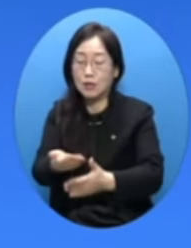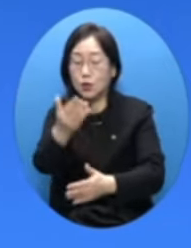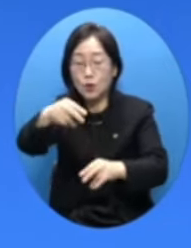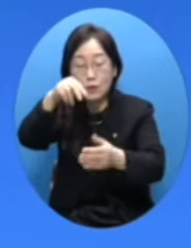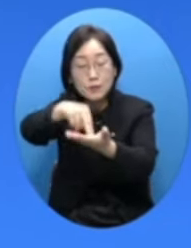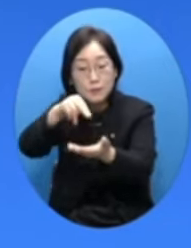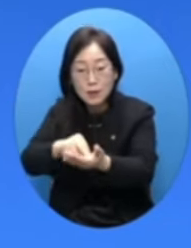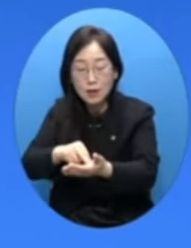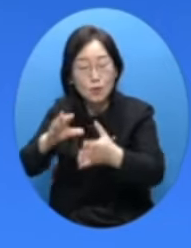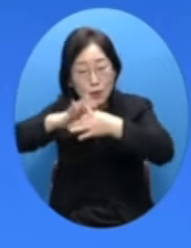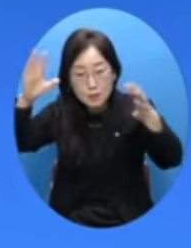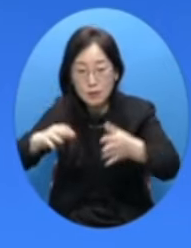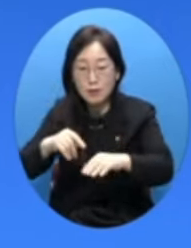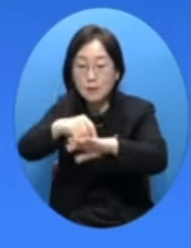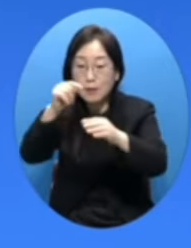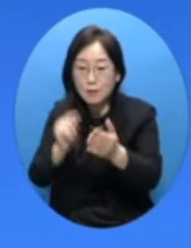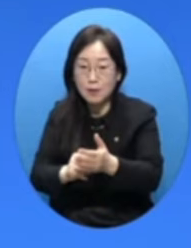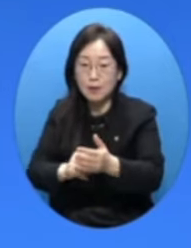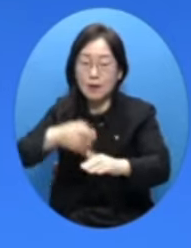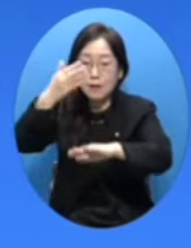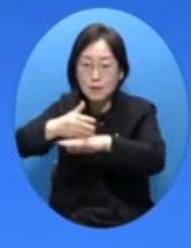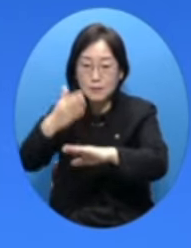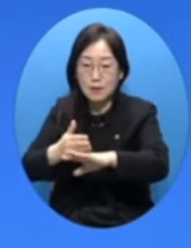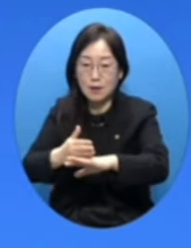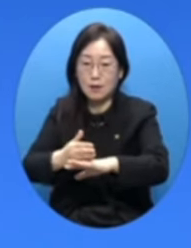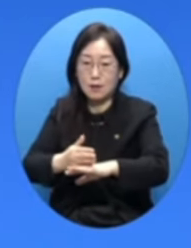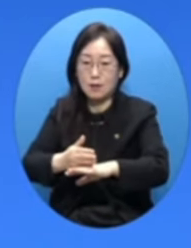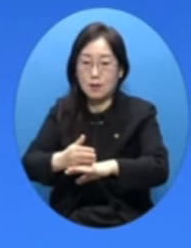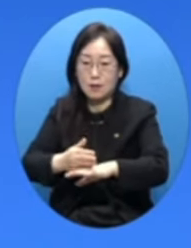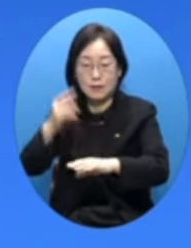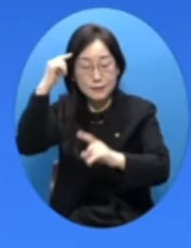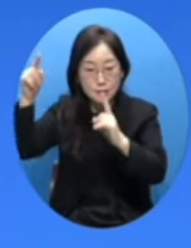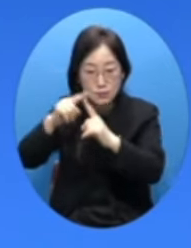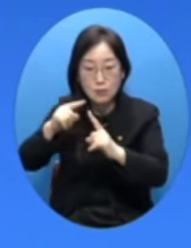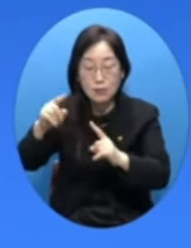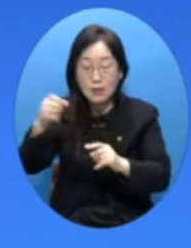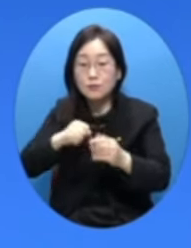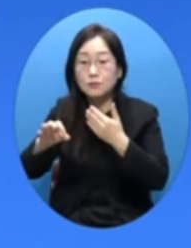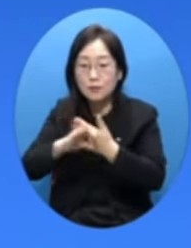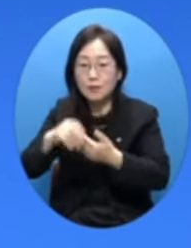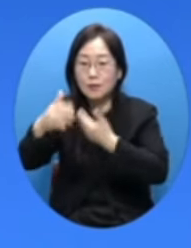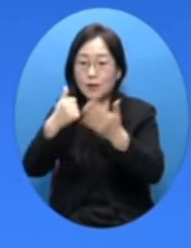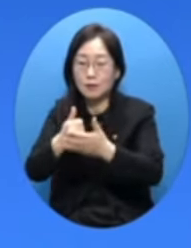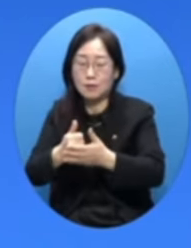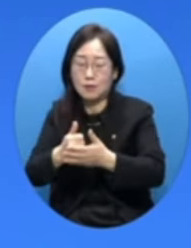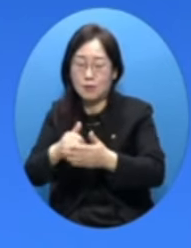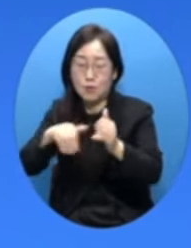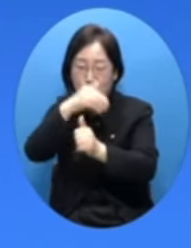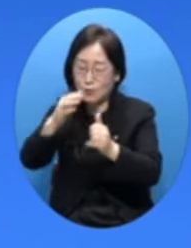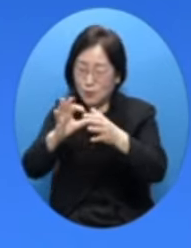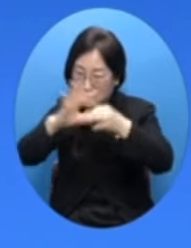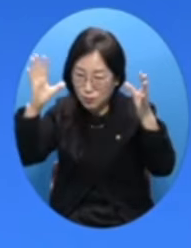마음에 절대긍정을 절대감소를 갖고 있으면 우리는 환경을 초월해서 하나님의 큰 복을 받게 되는 것입니다.